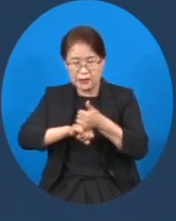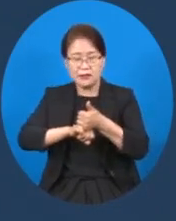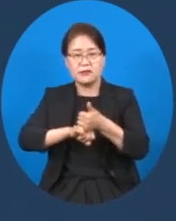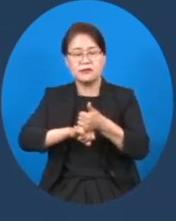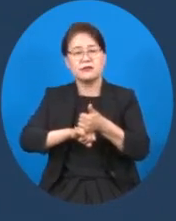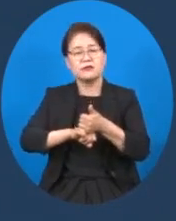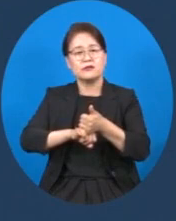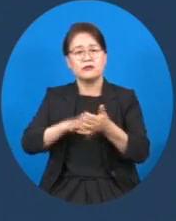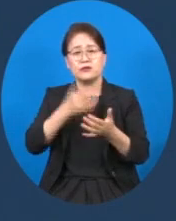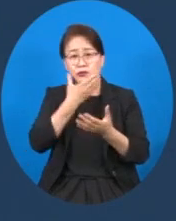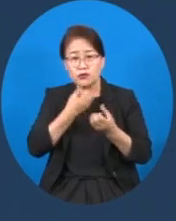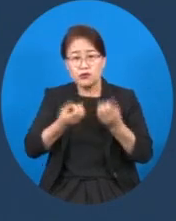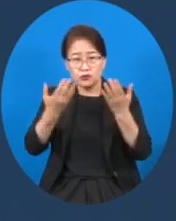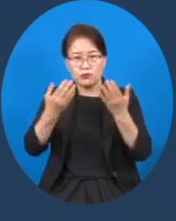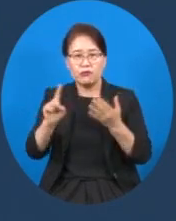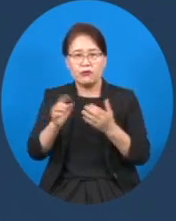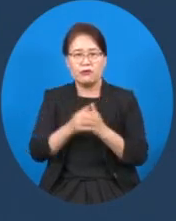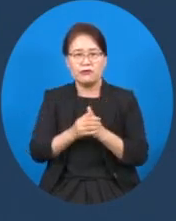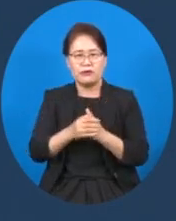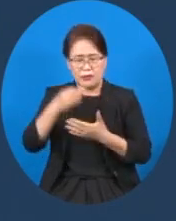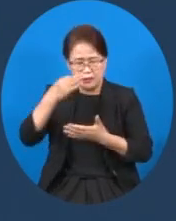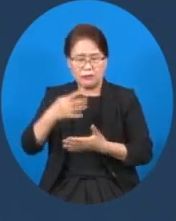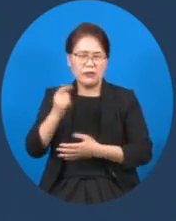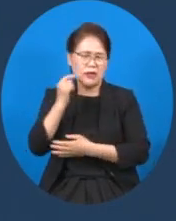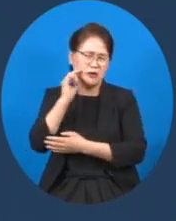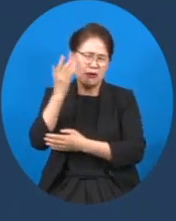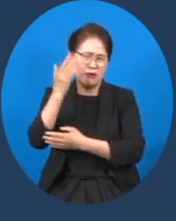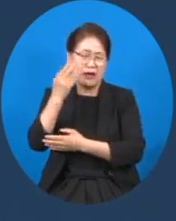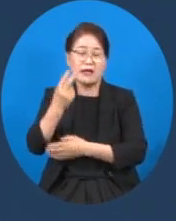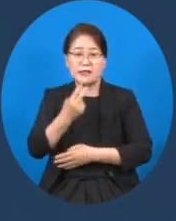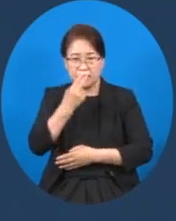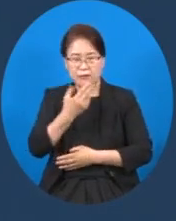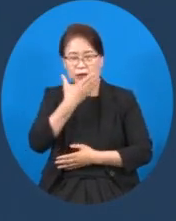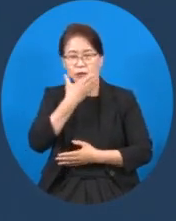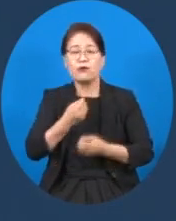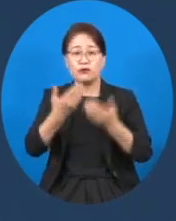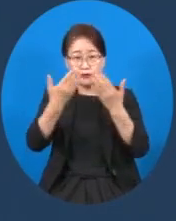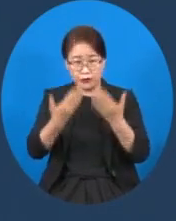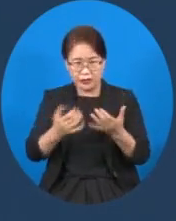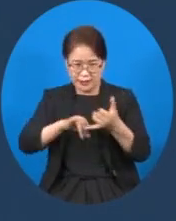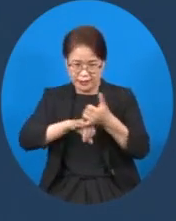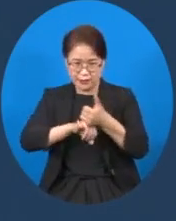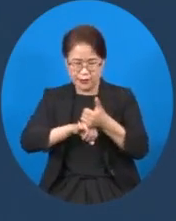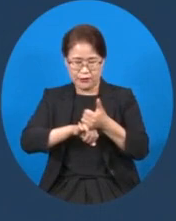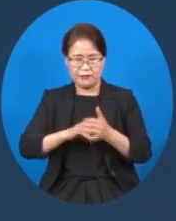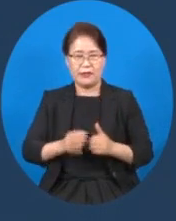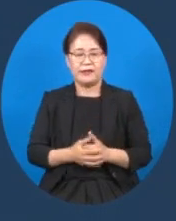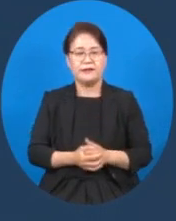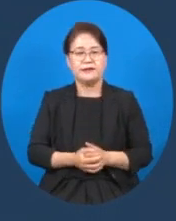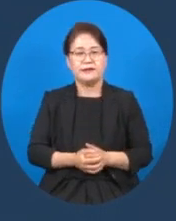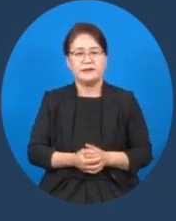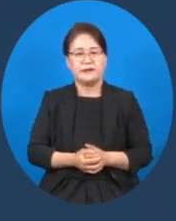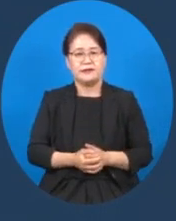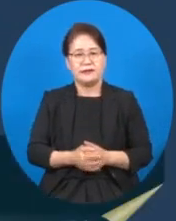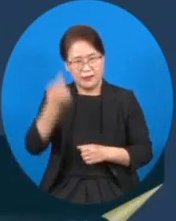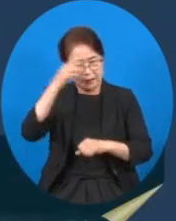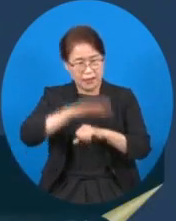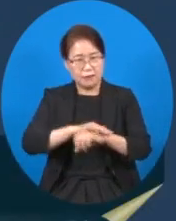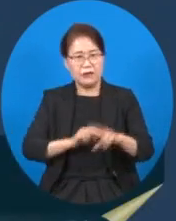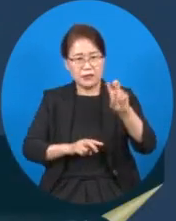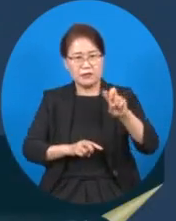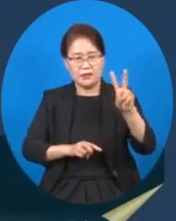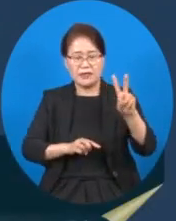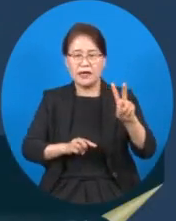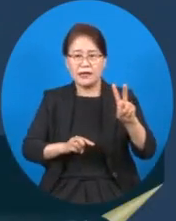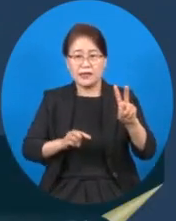번째 축복은요, 재물과 영광과 생명의 복을 받는다라고 하는 거예요. 자, 잠언 22장 4절의